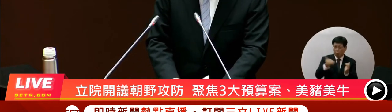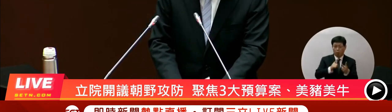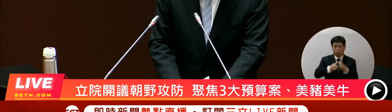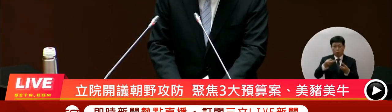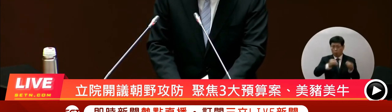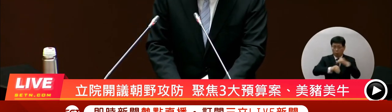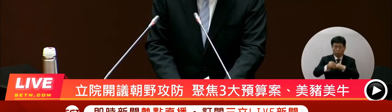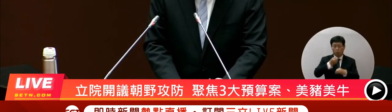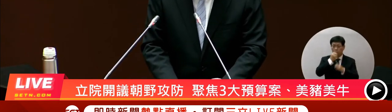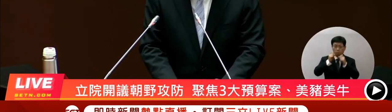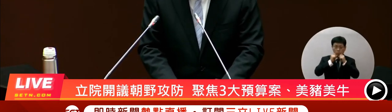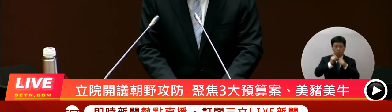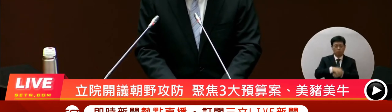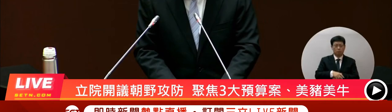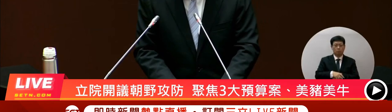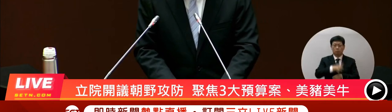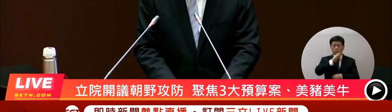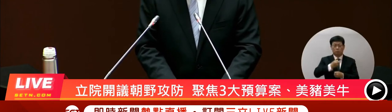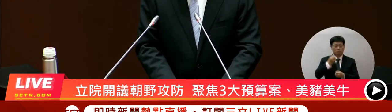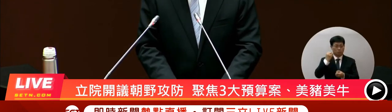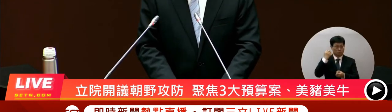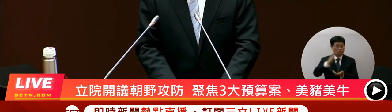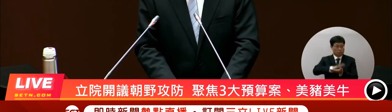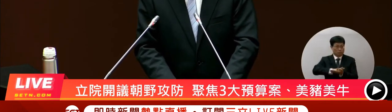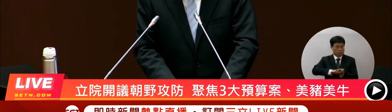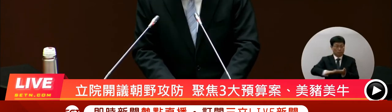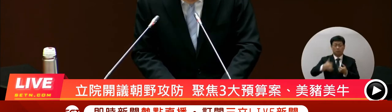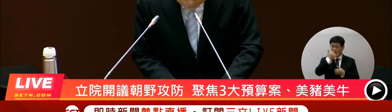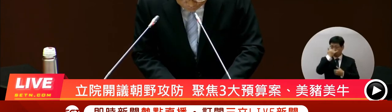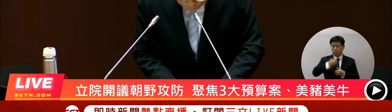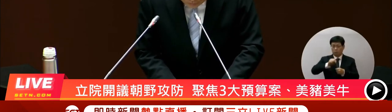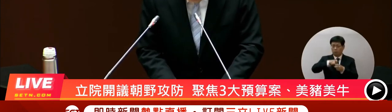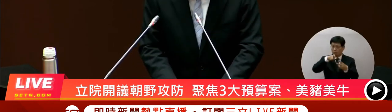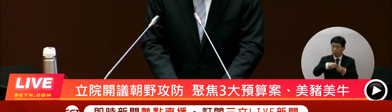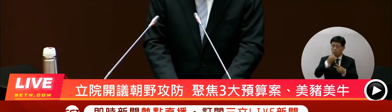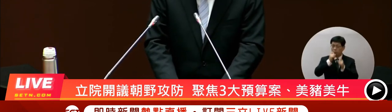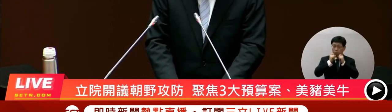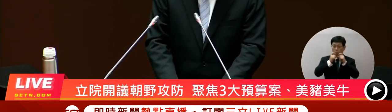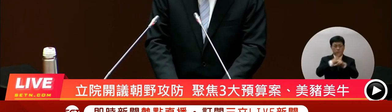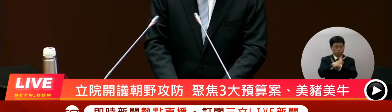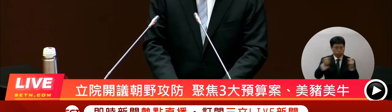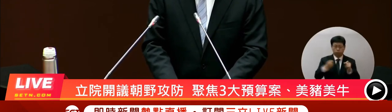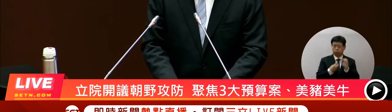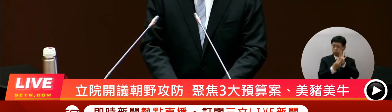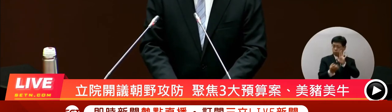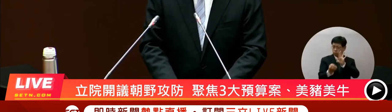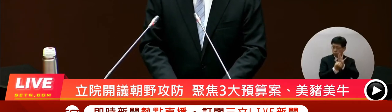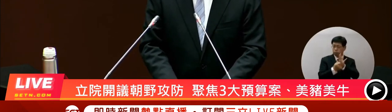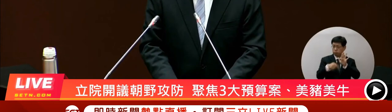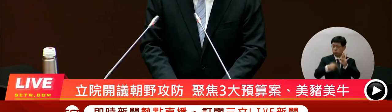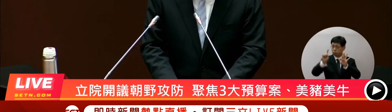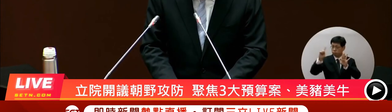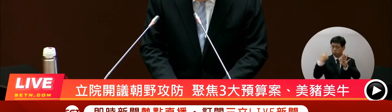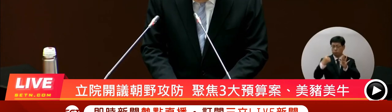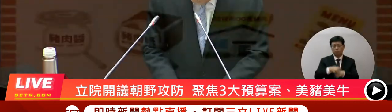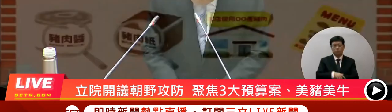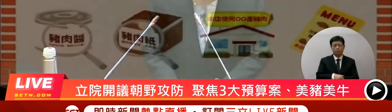装的食品，生鲜的猪肉、加工的食品，都要清楚标示原产